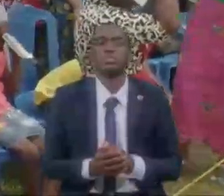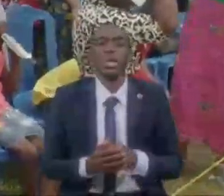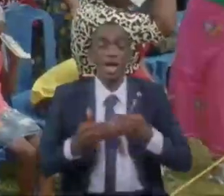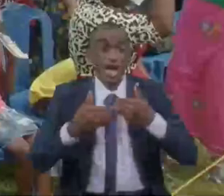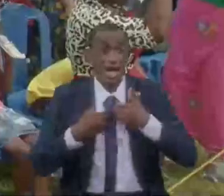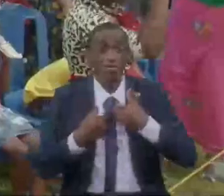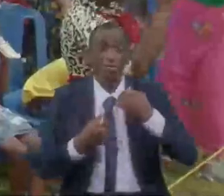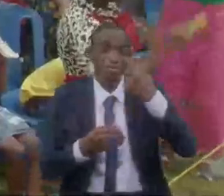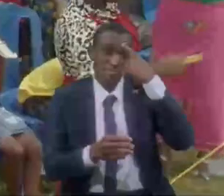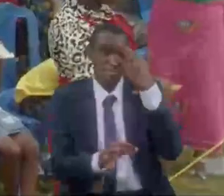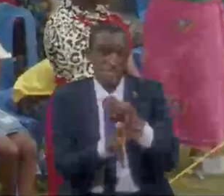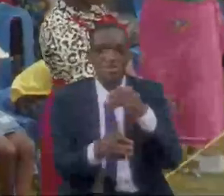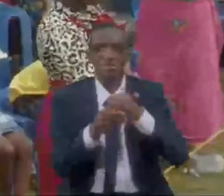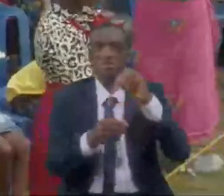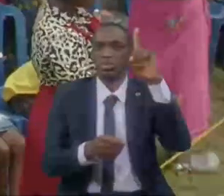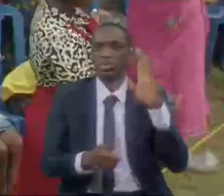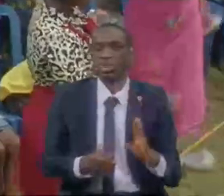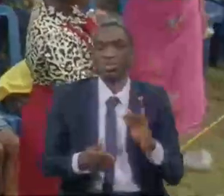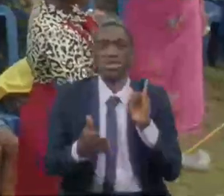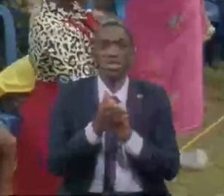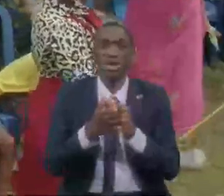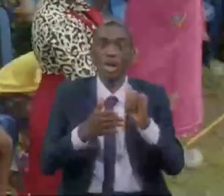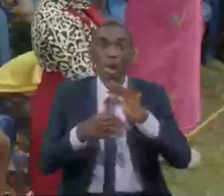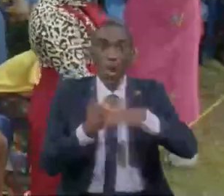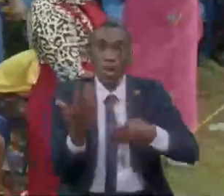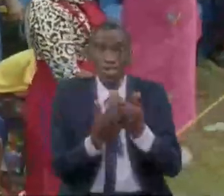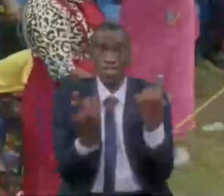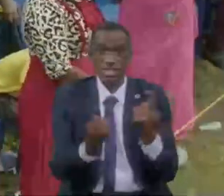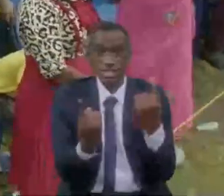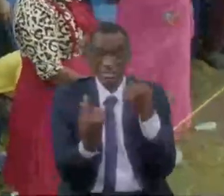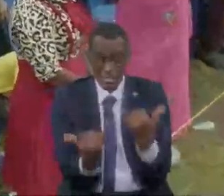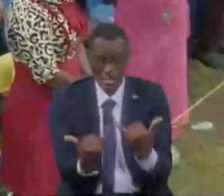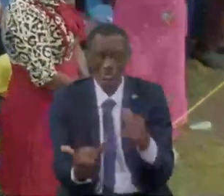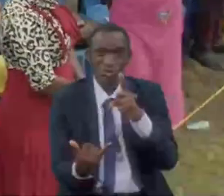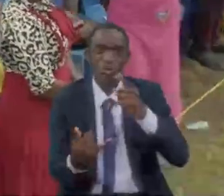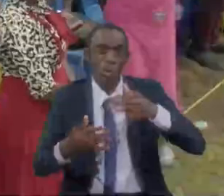Aie foi en Dieu. Que ce que tu confesses